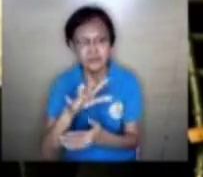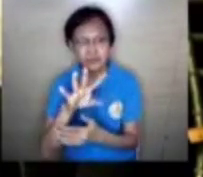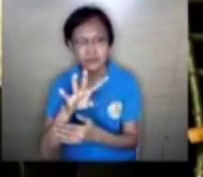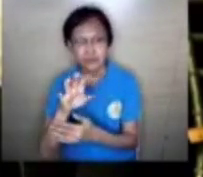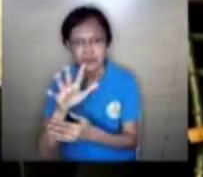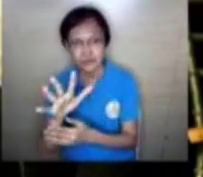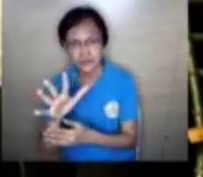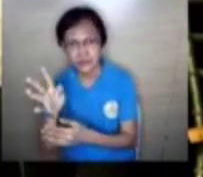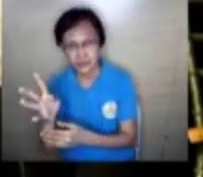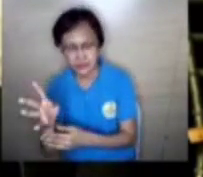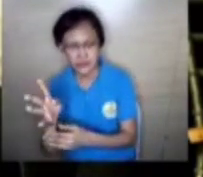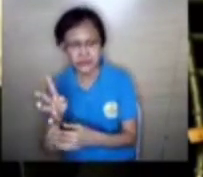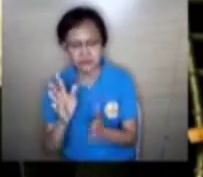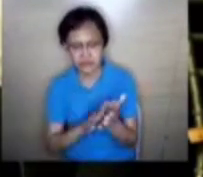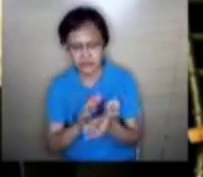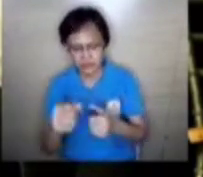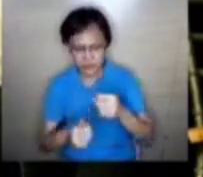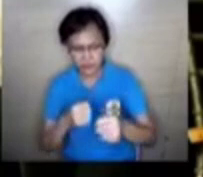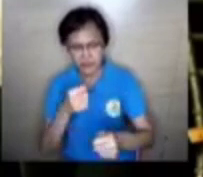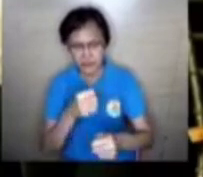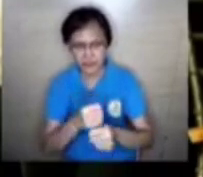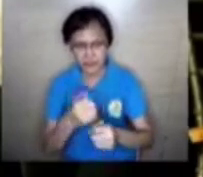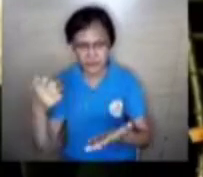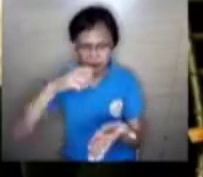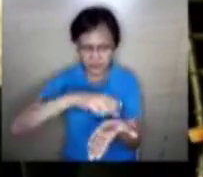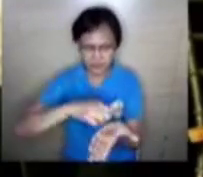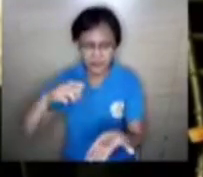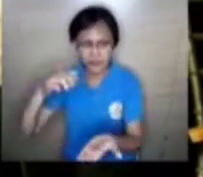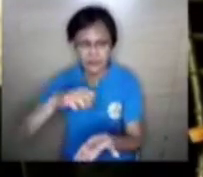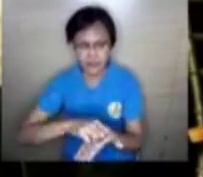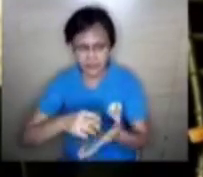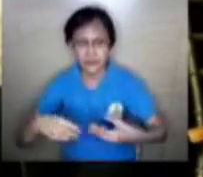school year. Binigyan din natin sila ng learning device.